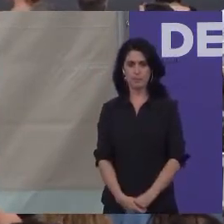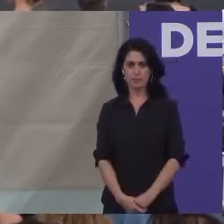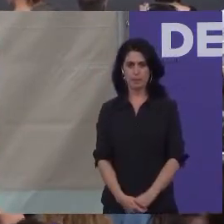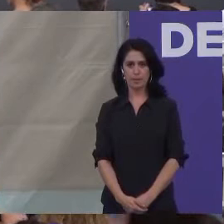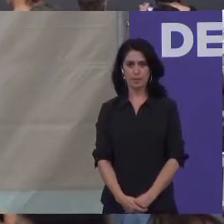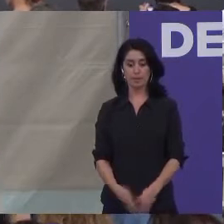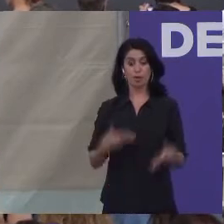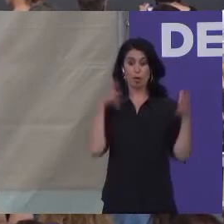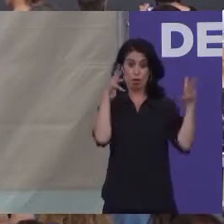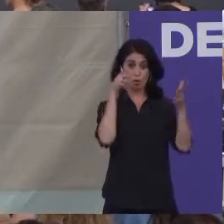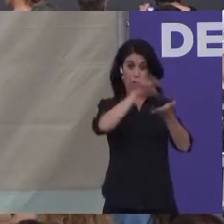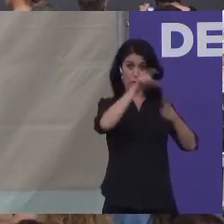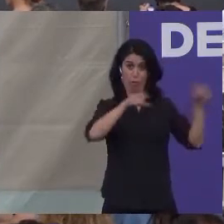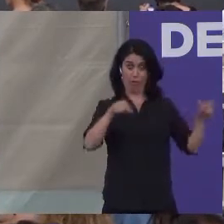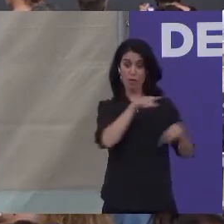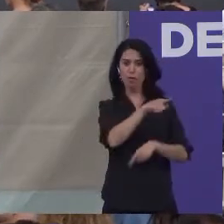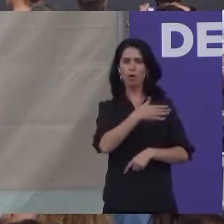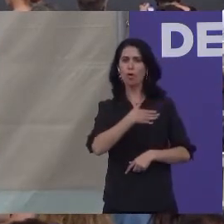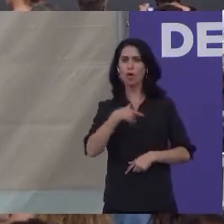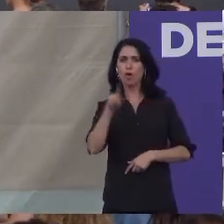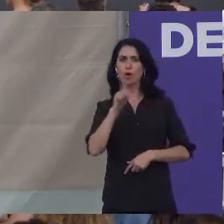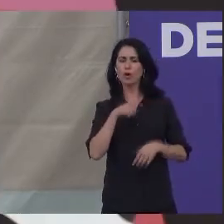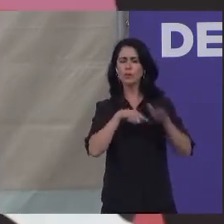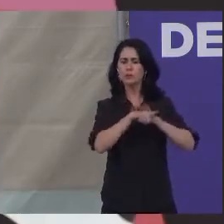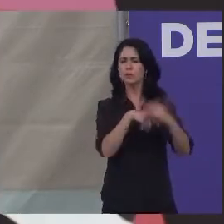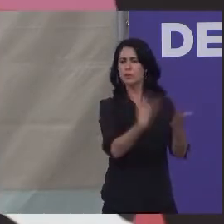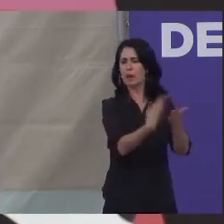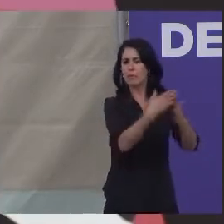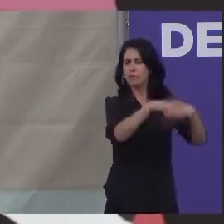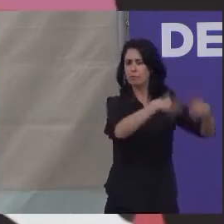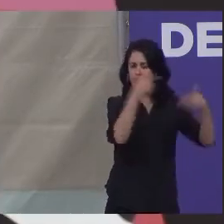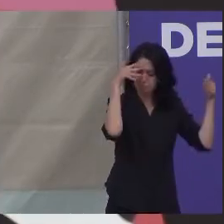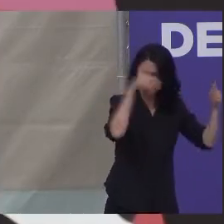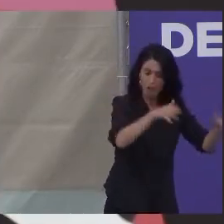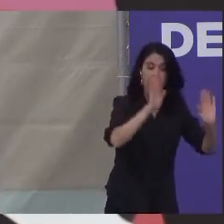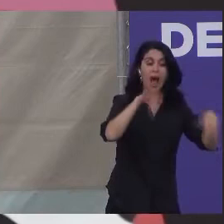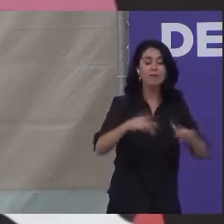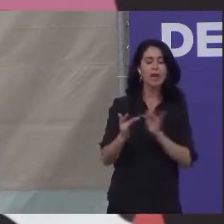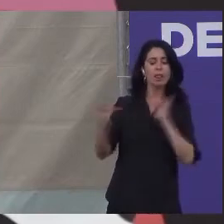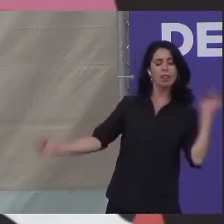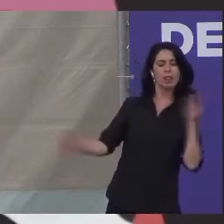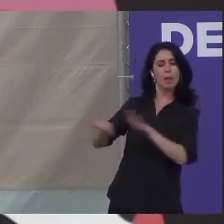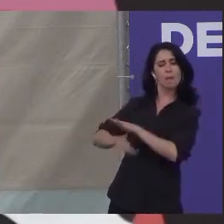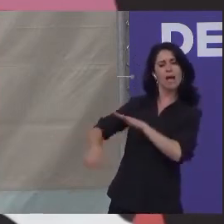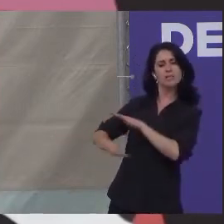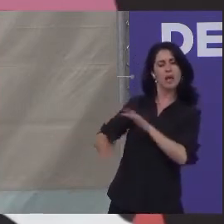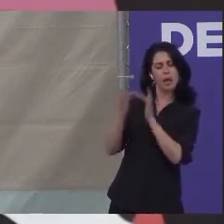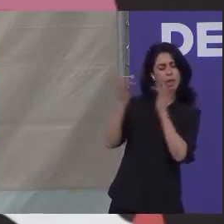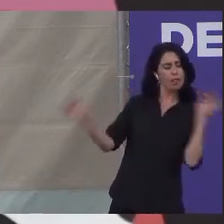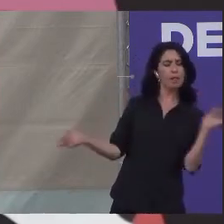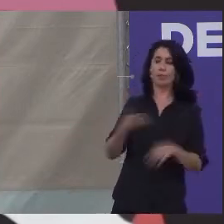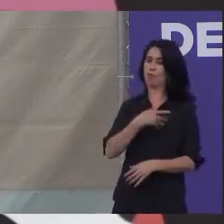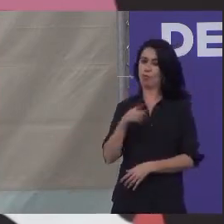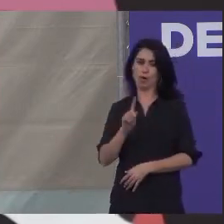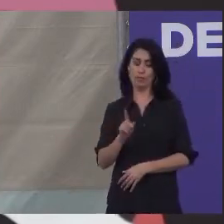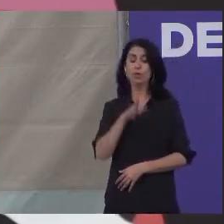en quant al Consell Ciutadà, no volem que caiga en derives burocràtiques ni que se desconnecte de les bases. Per això, com a